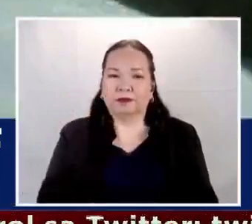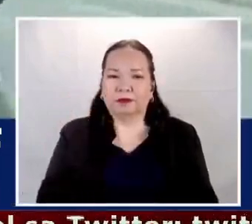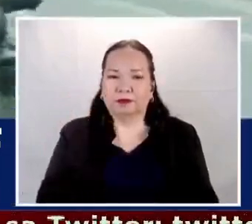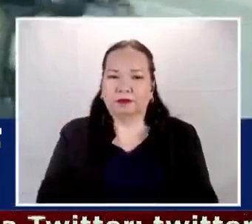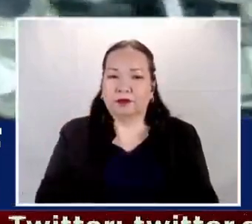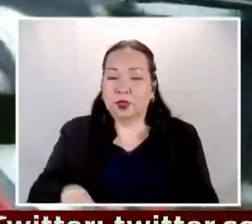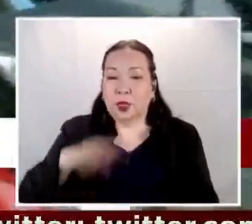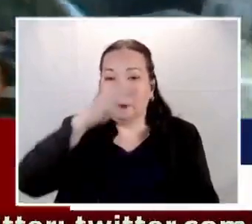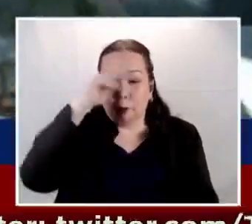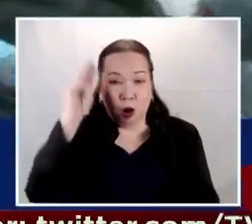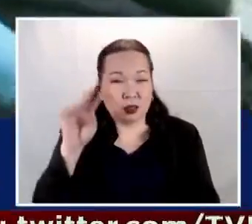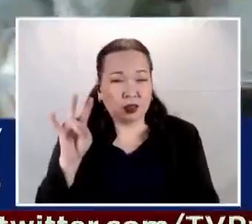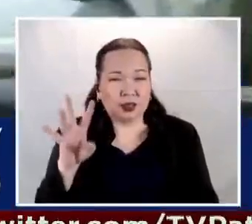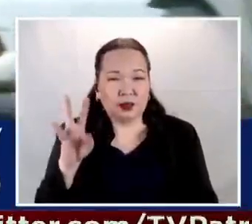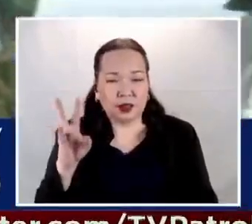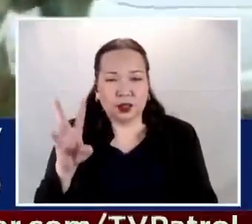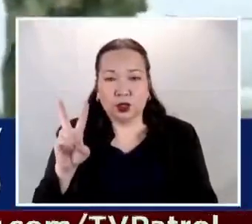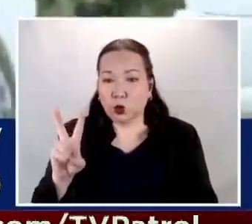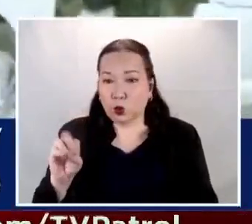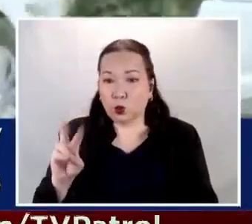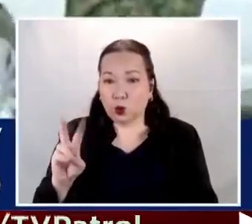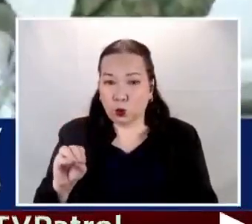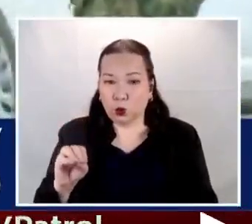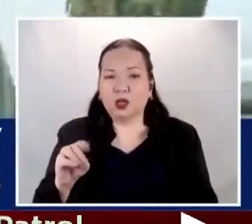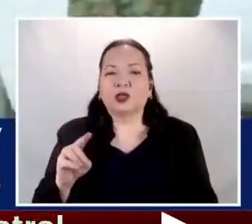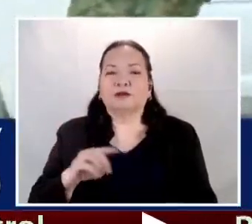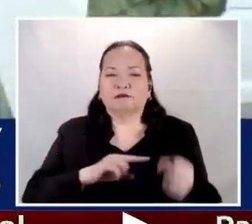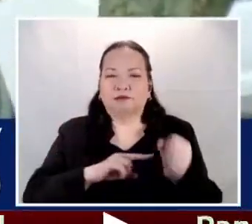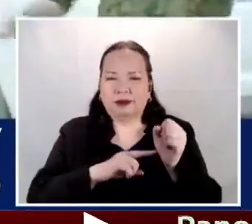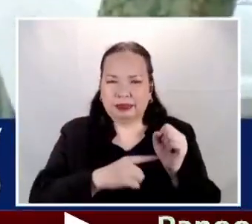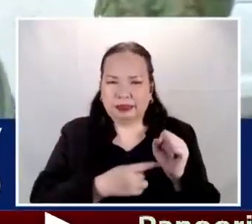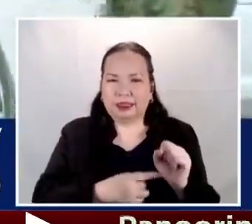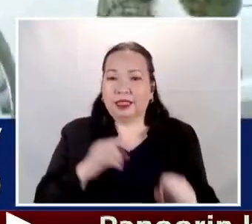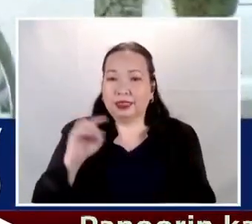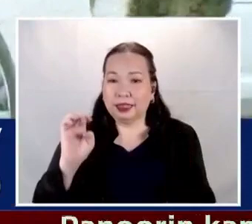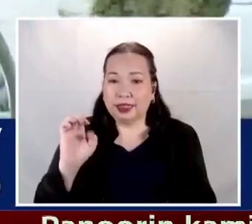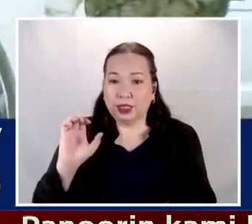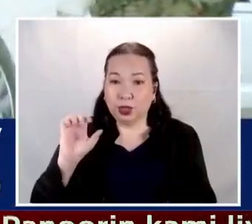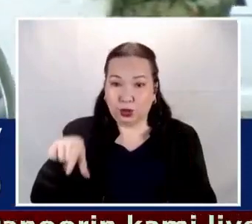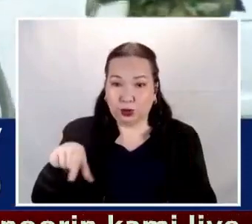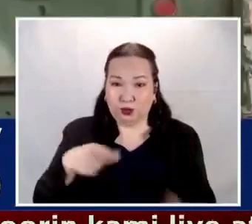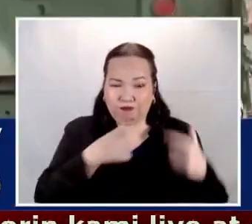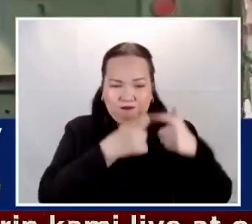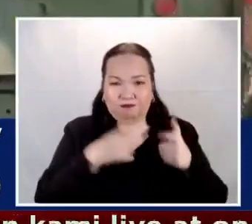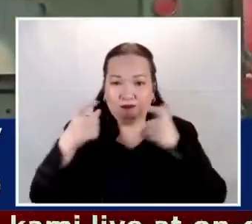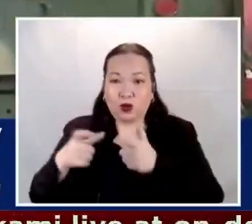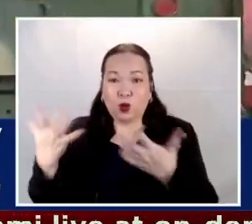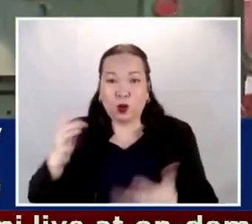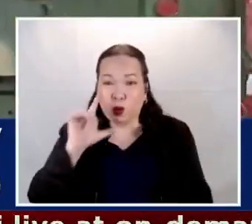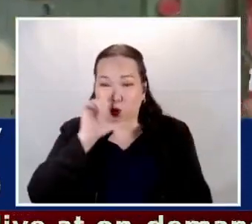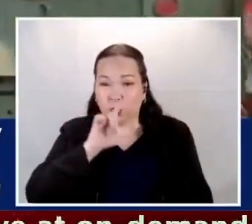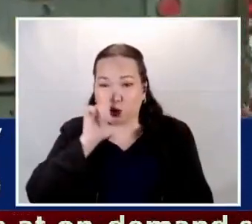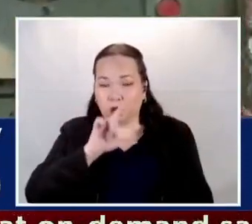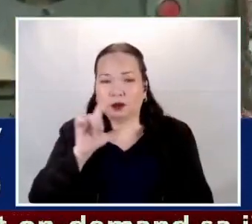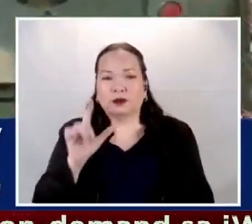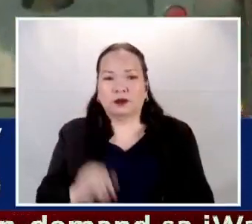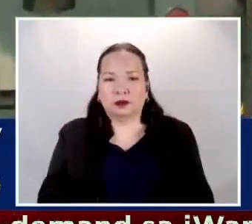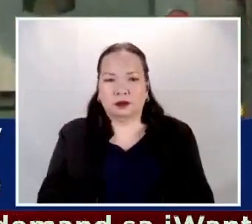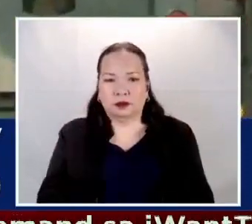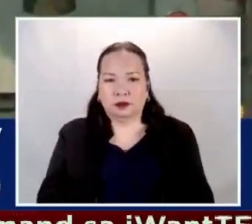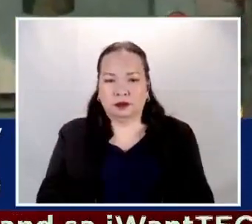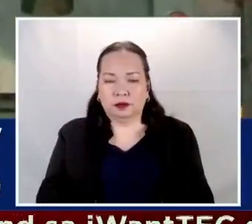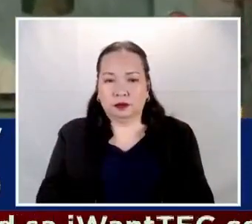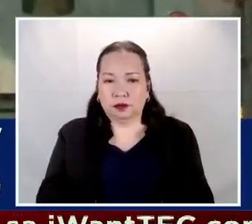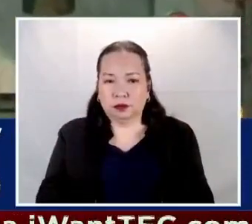March 17, 2020, nagsimula ang enhanced community quarantine sa Luzon. Manatili sa inyong mga